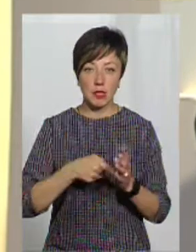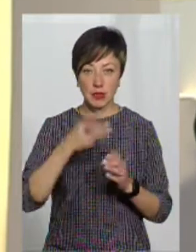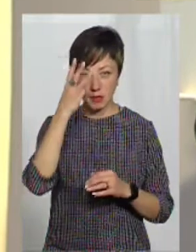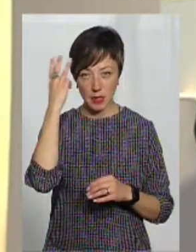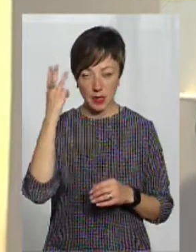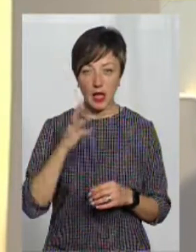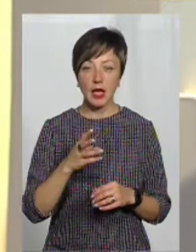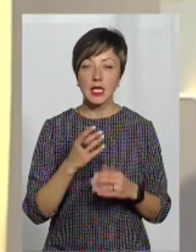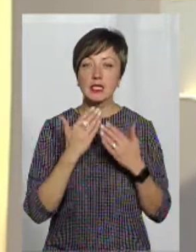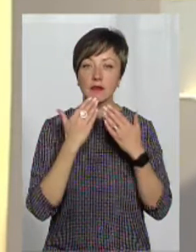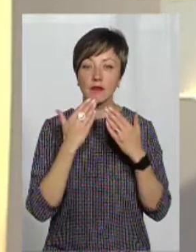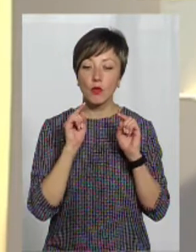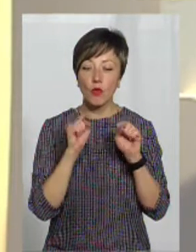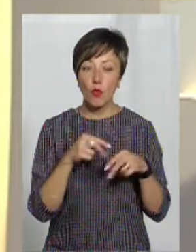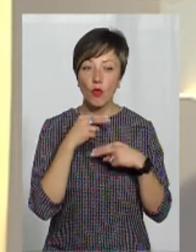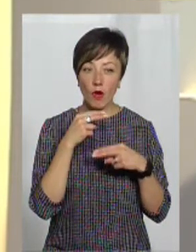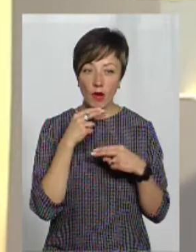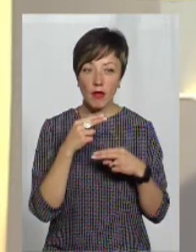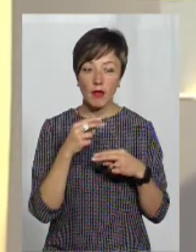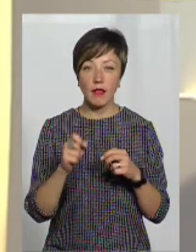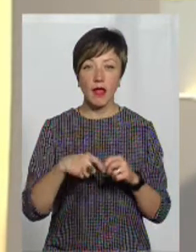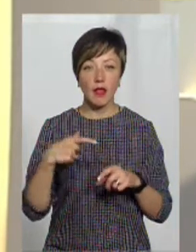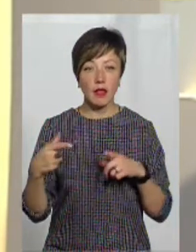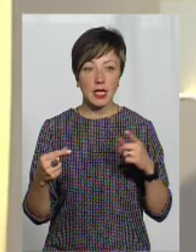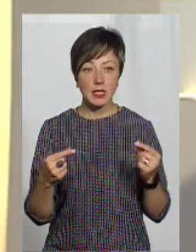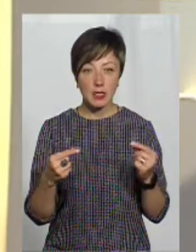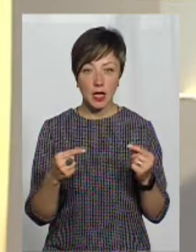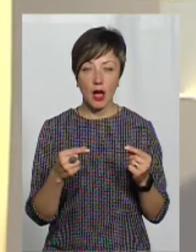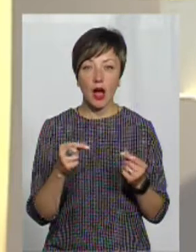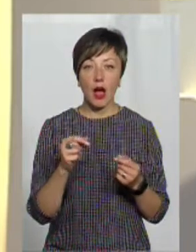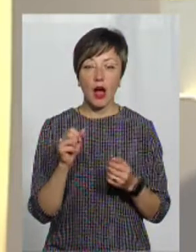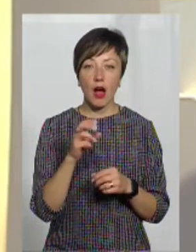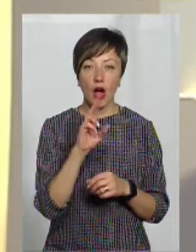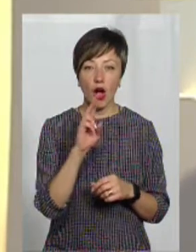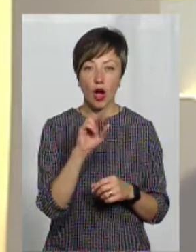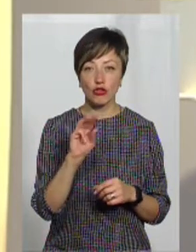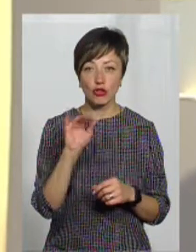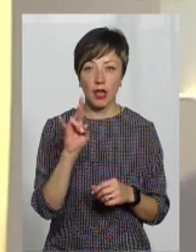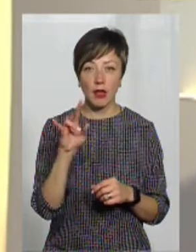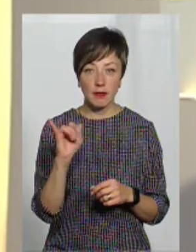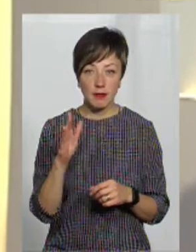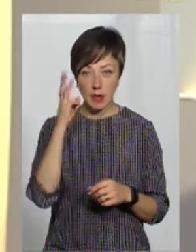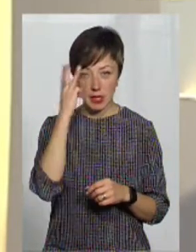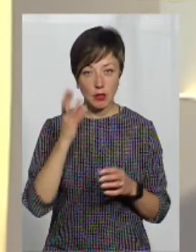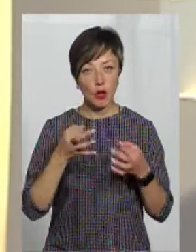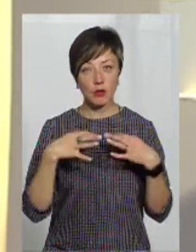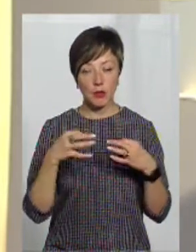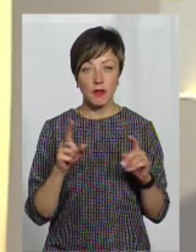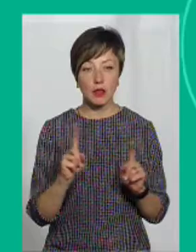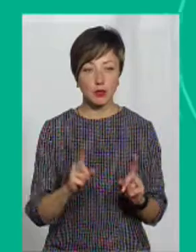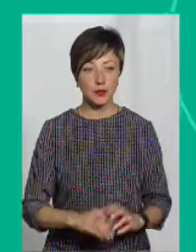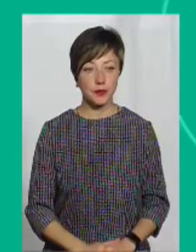Людмила Пилипівна, і вона звернула нашу увагу на листя каштанів у Хмельницькому. Давайте послухаємо, що вона нам